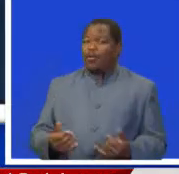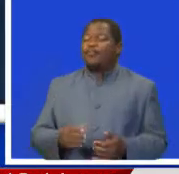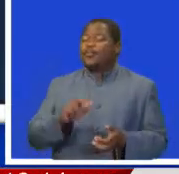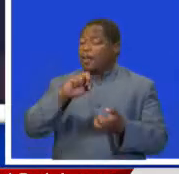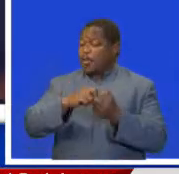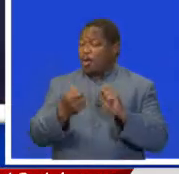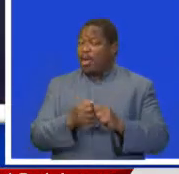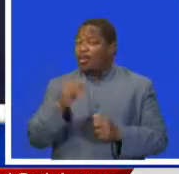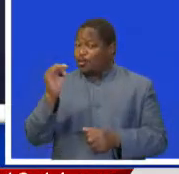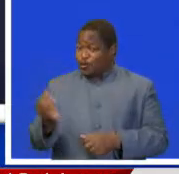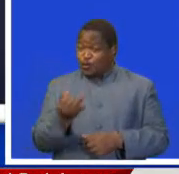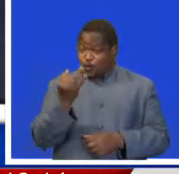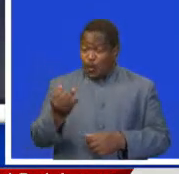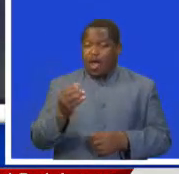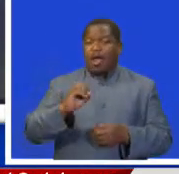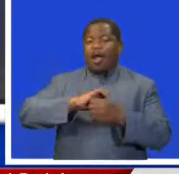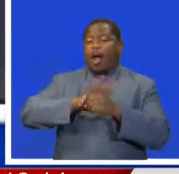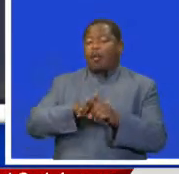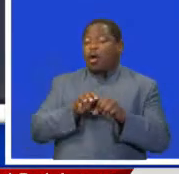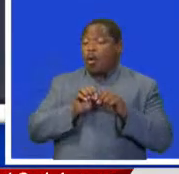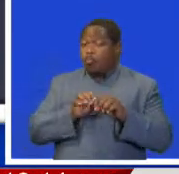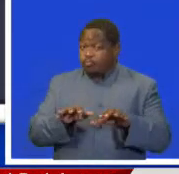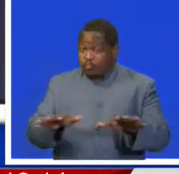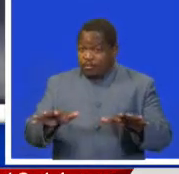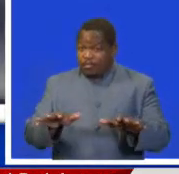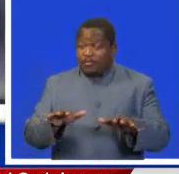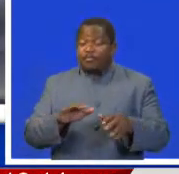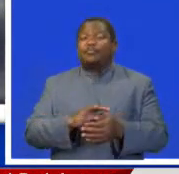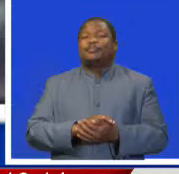COVID-19 i-data-ke isitshengisile ukuthi maternity pregnancies during